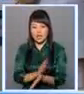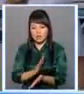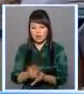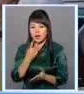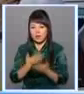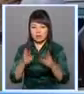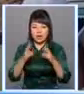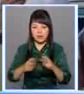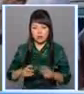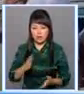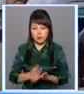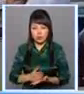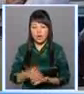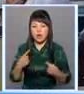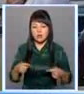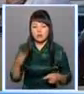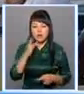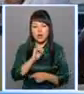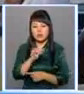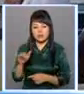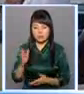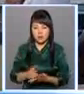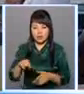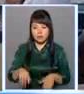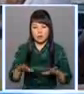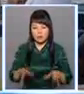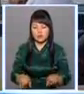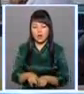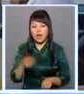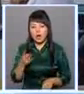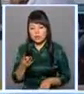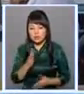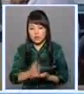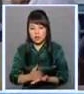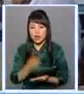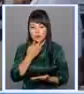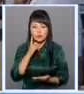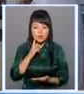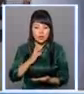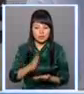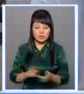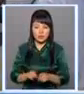Біз бір жерге қаралу үшін очередь неше күн жүреміз. Ана анализ, мына анализ дейді. Бір күнде